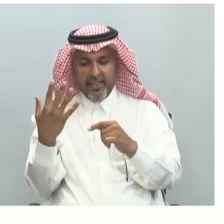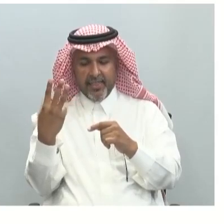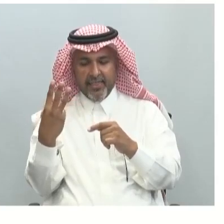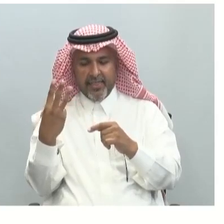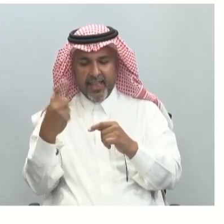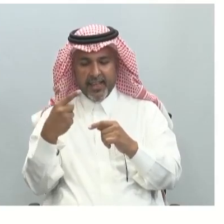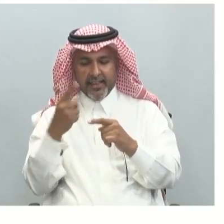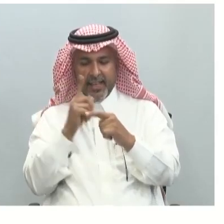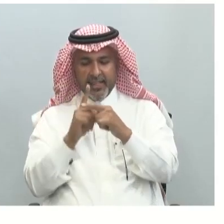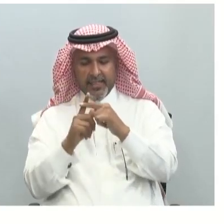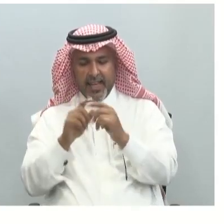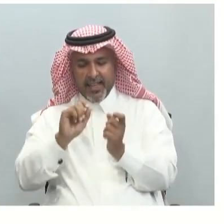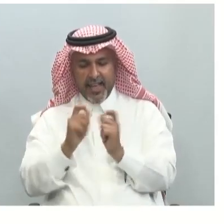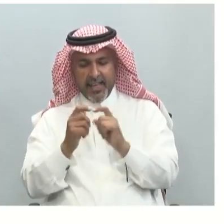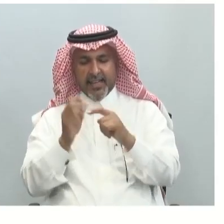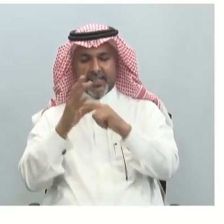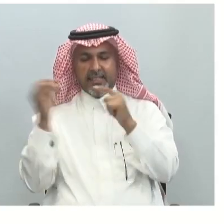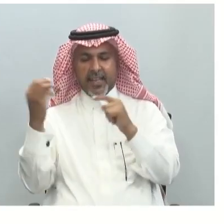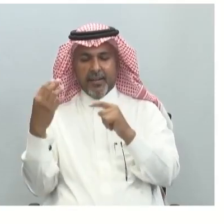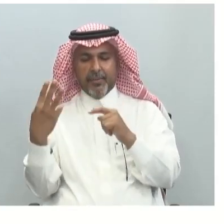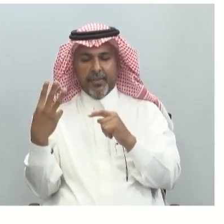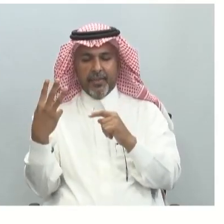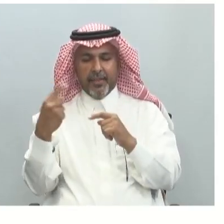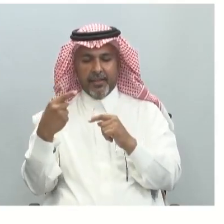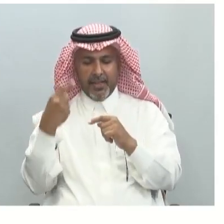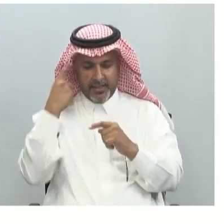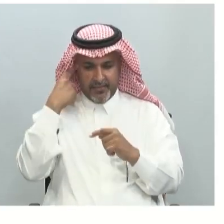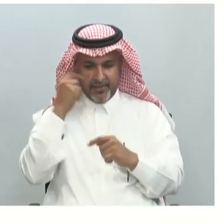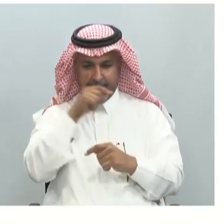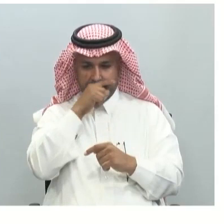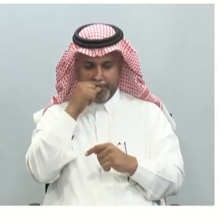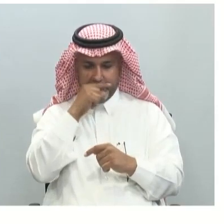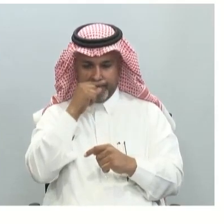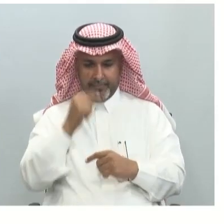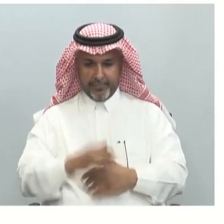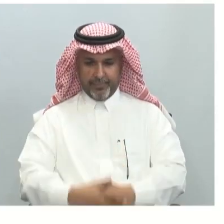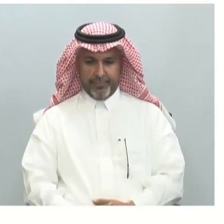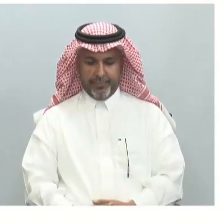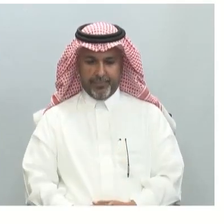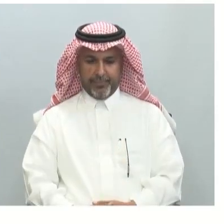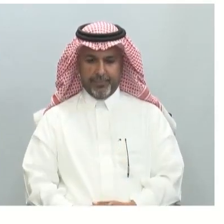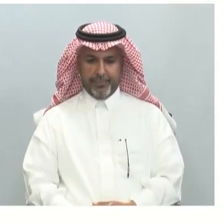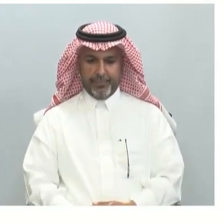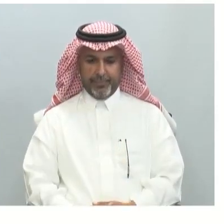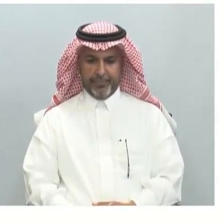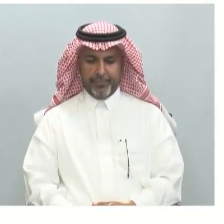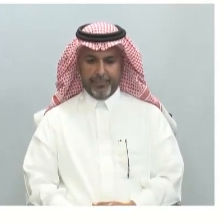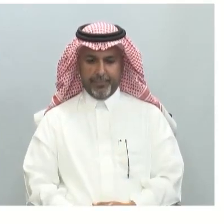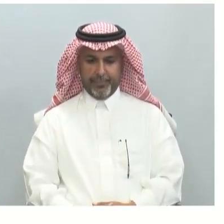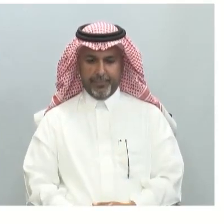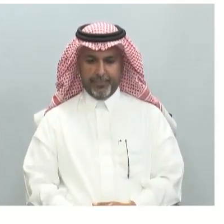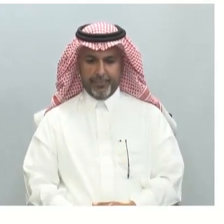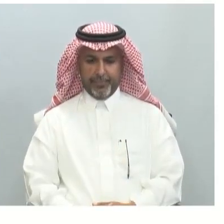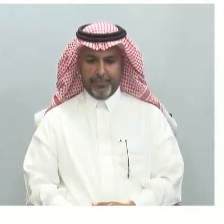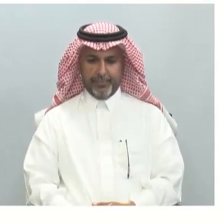هنا انا قعدت كتابتها على صوره جمع او في صوره جمع ممكن اننا نسويها مثل ما كنا ناخذ سابقا